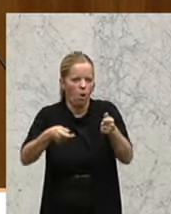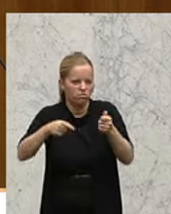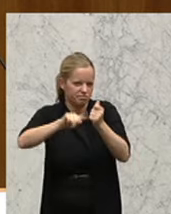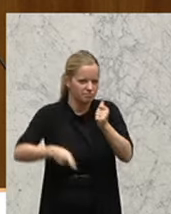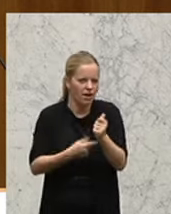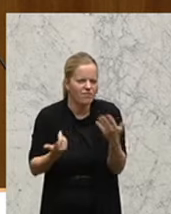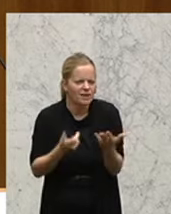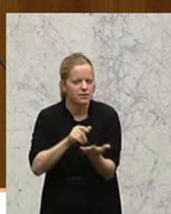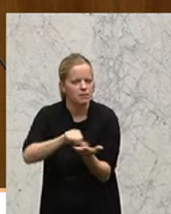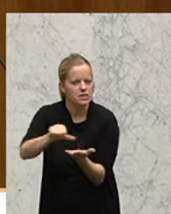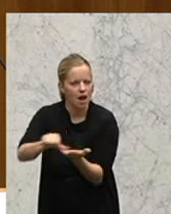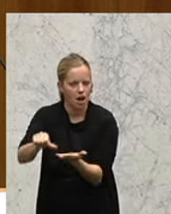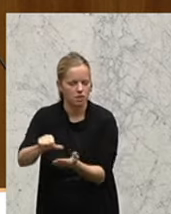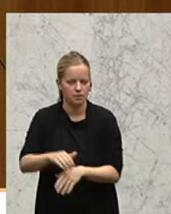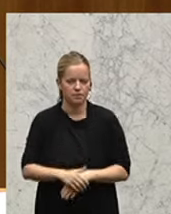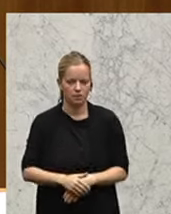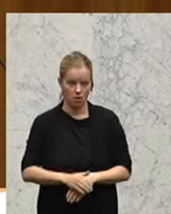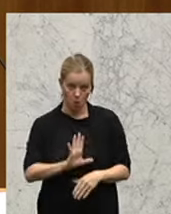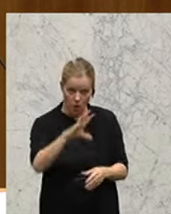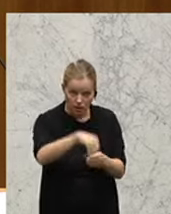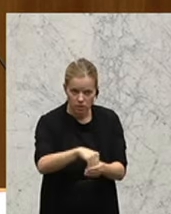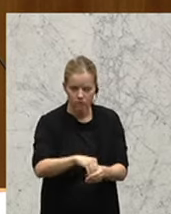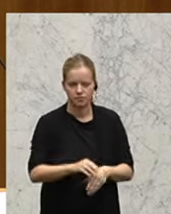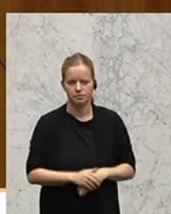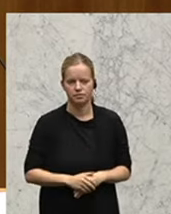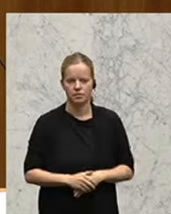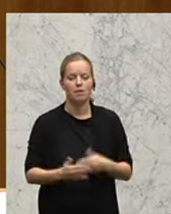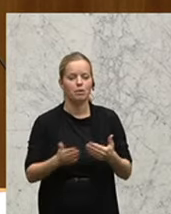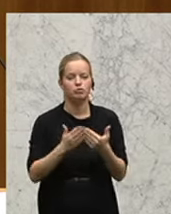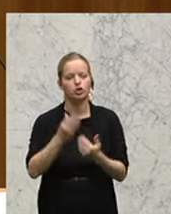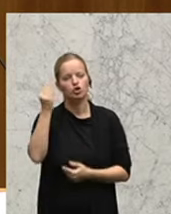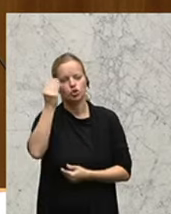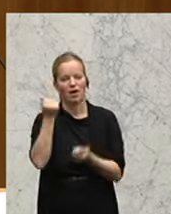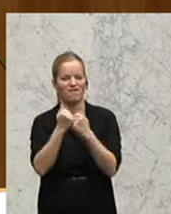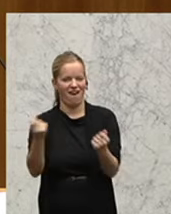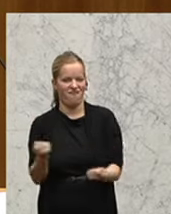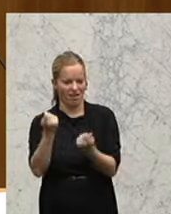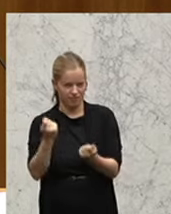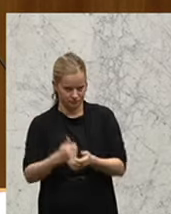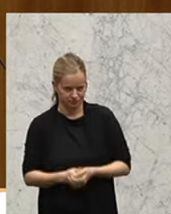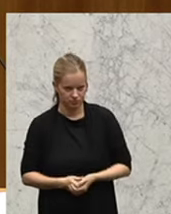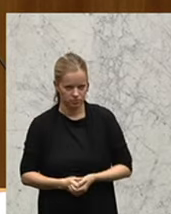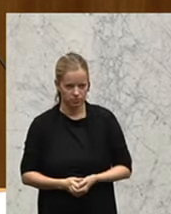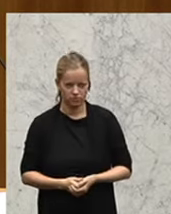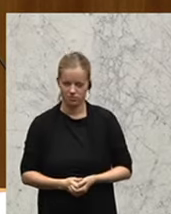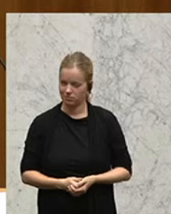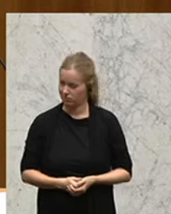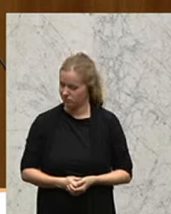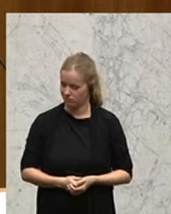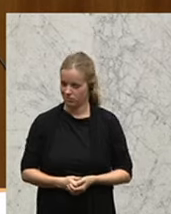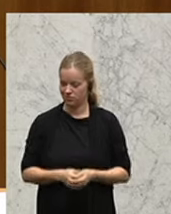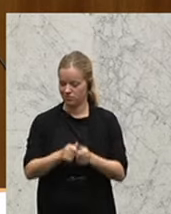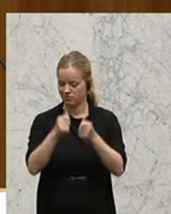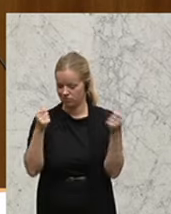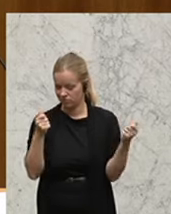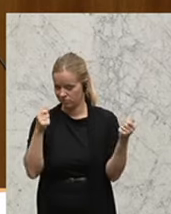ein Beispiel heraus an fremden Leistungen, die der FLAF erbringt. Die Schülerfreifahrt. Wenn Sie da ins Detail gehen, wird Ihnen schlecht.